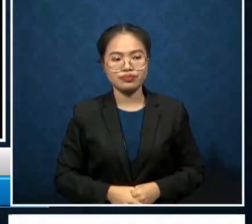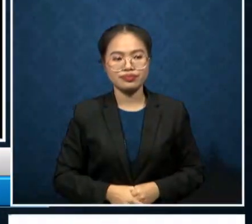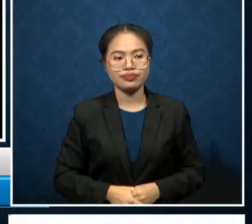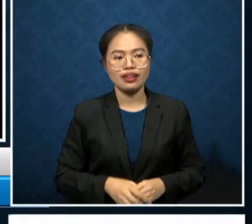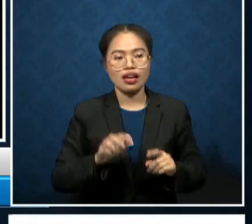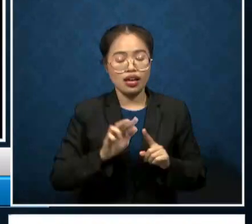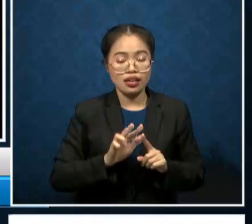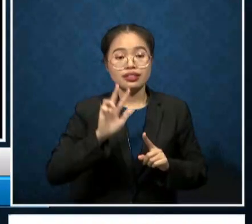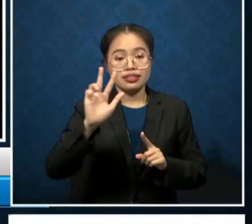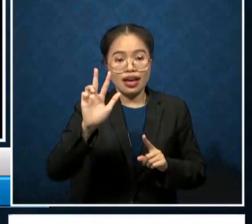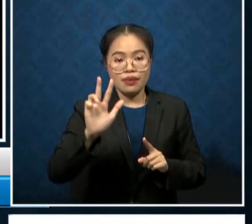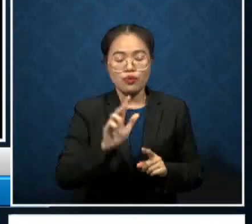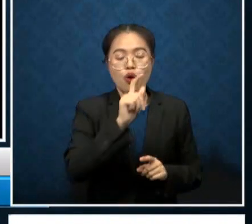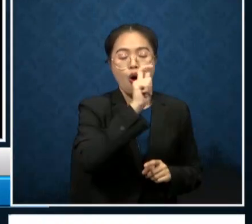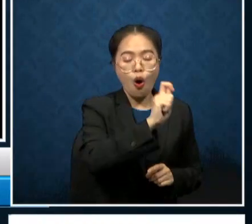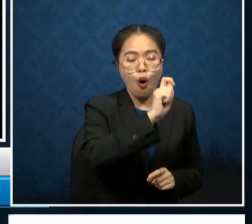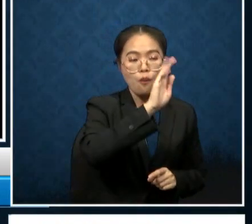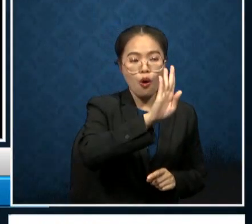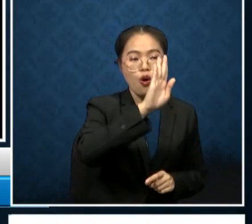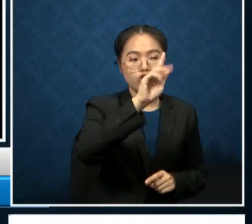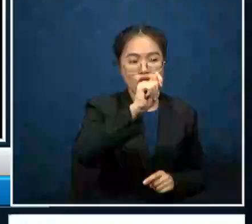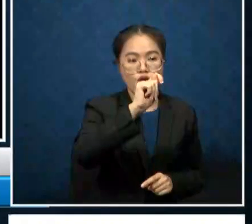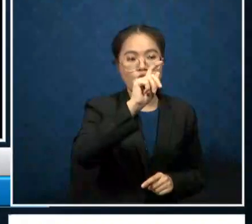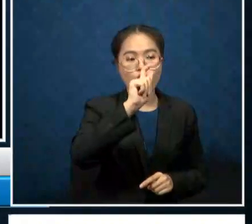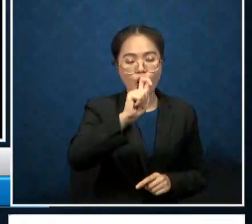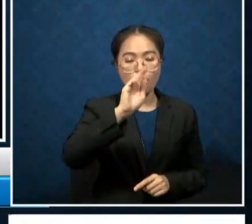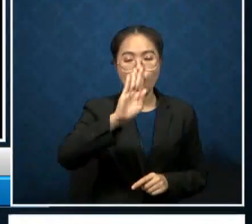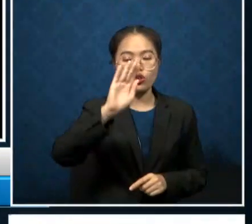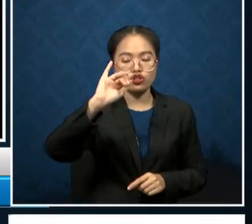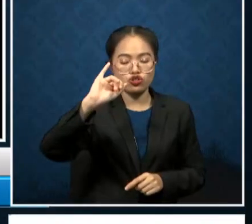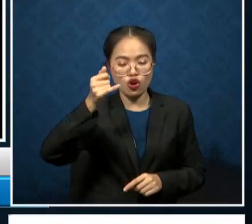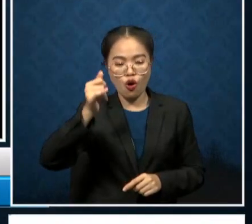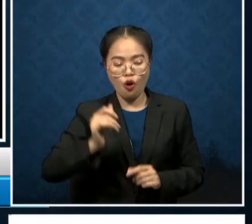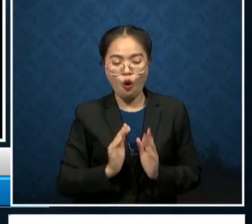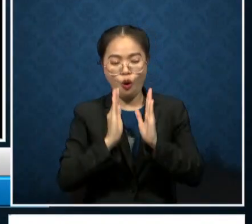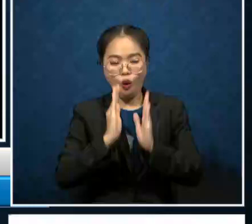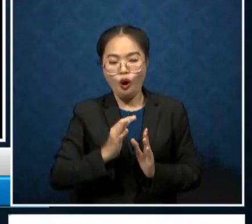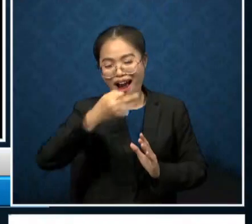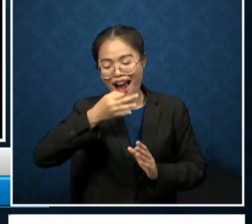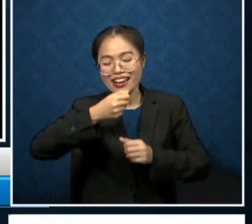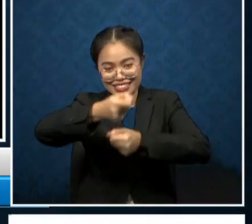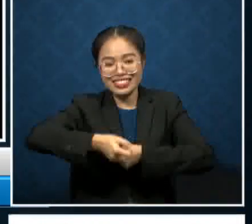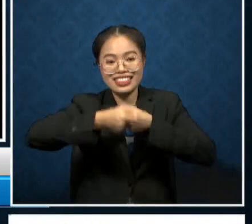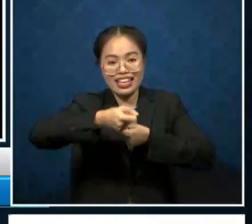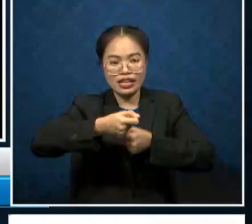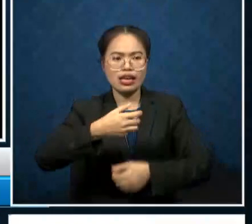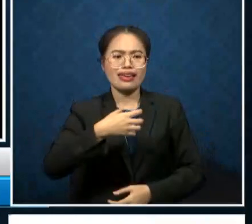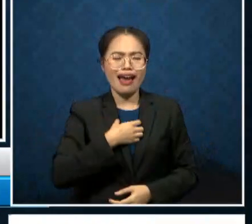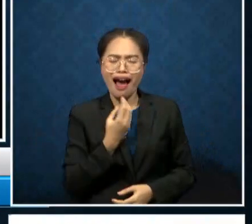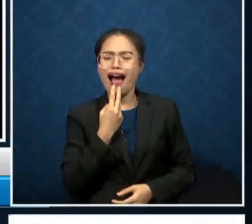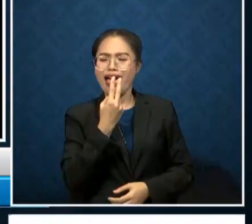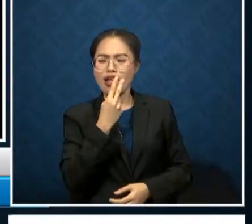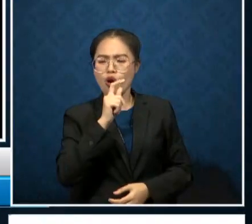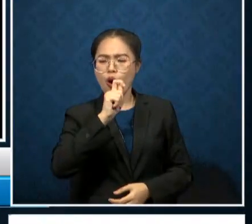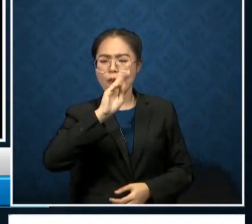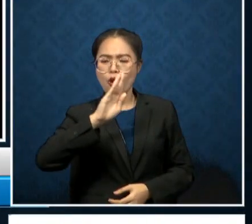คือท้องถิ่นคือพี่น้องเกษกรเองตัวแปลงใหญ่ผมอยากเห็นองค์กรท้องถิ่นให้ความสำคัญภาคเกษตรโดยยิ่งในอยู่ใน